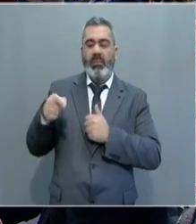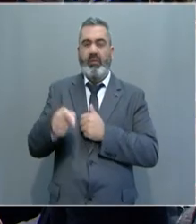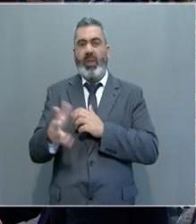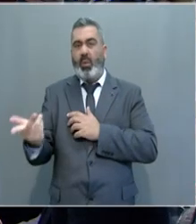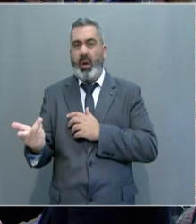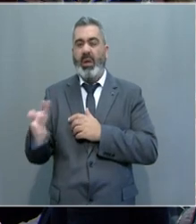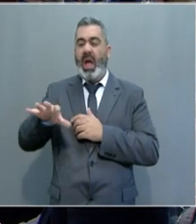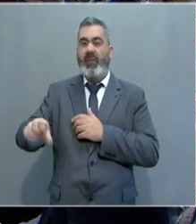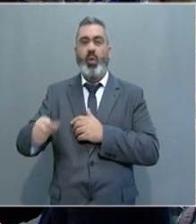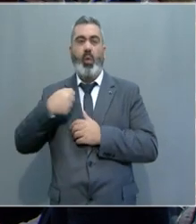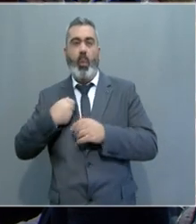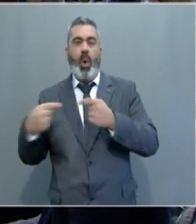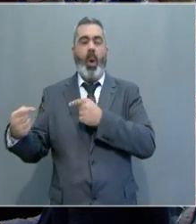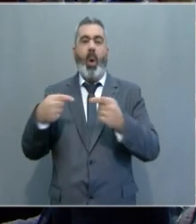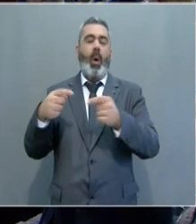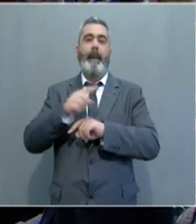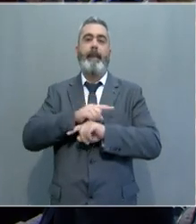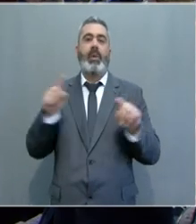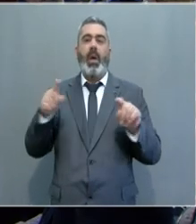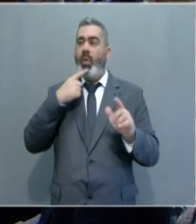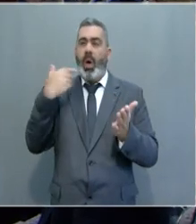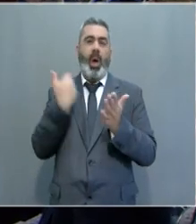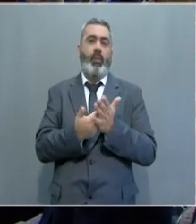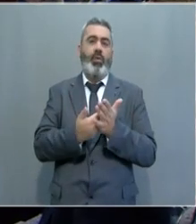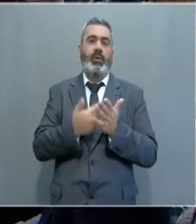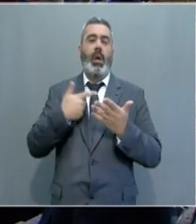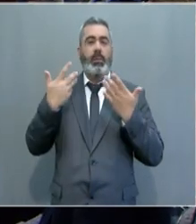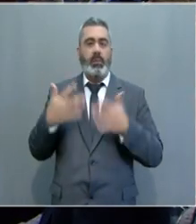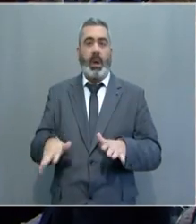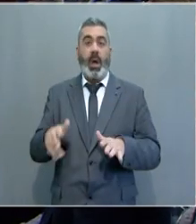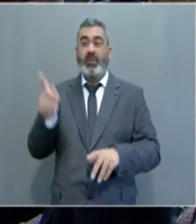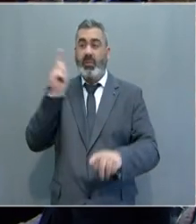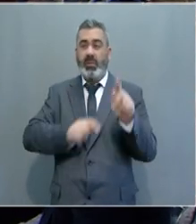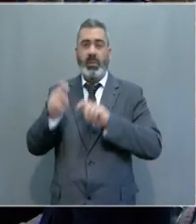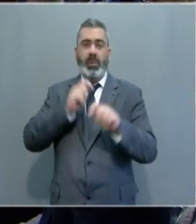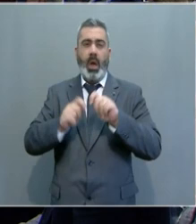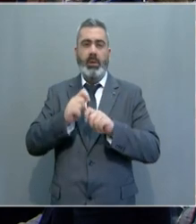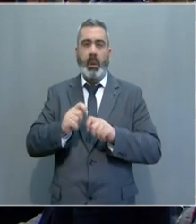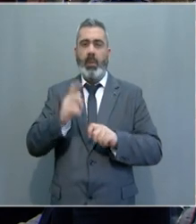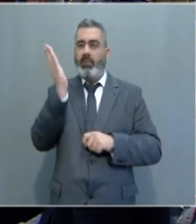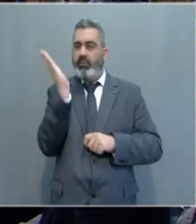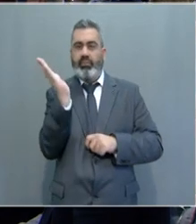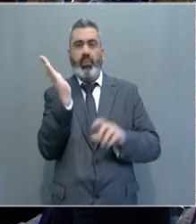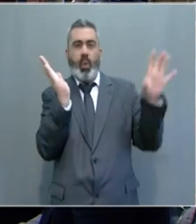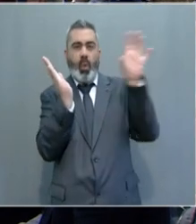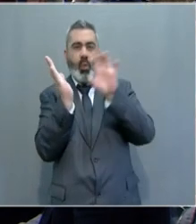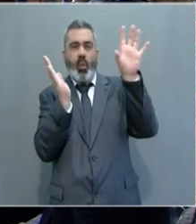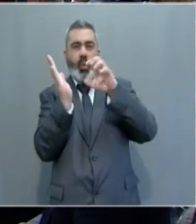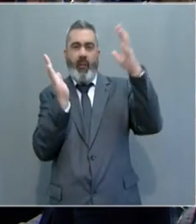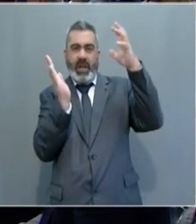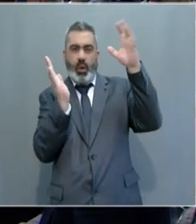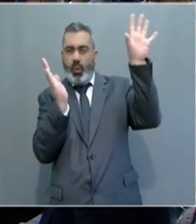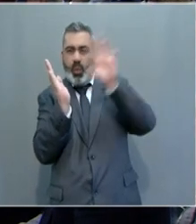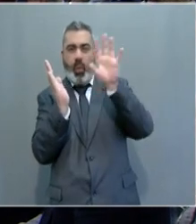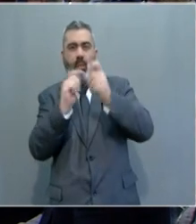γης. Αποδεικνύεται εδώ, σε αυτή την πολύ όμορφη περιοχή, ότι ένα υπερσύγχρονο φωτοβολταϊκό πάρκο μπορεί να συνδυαστεί πολύ